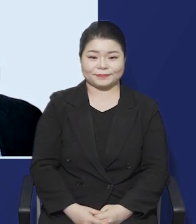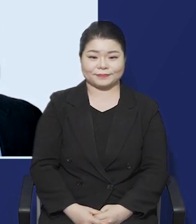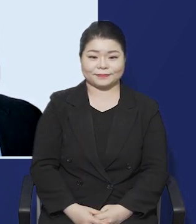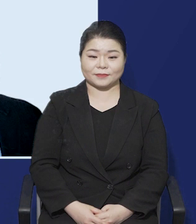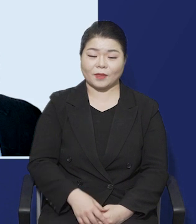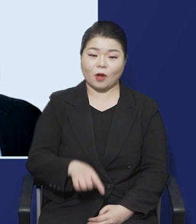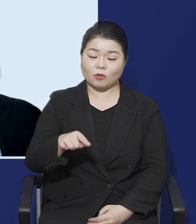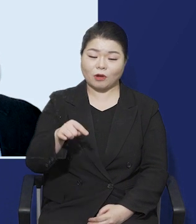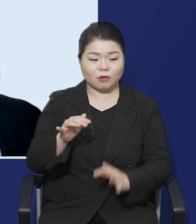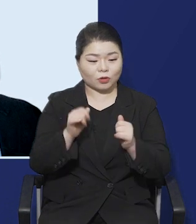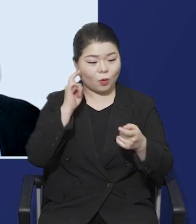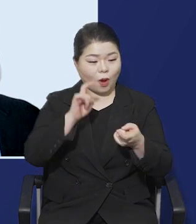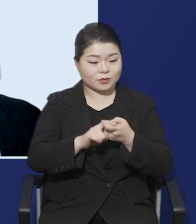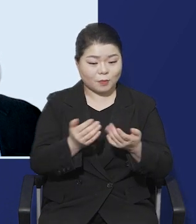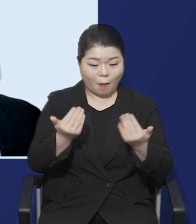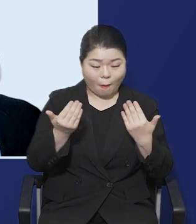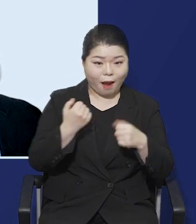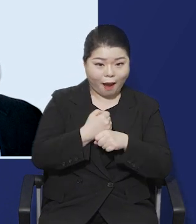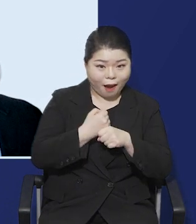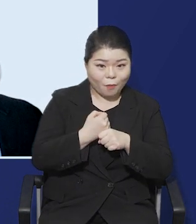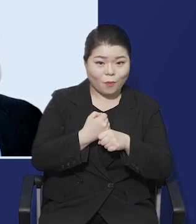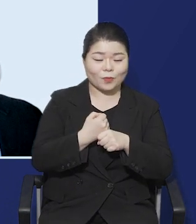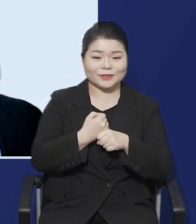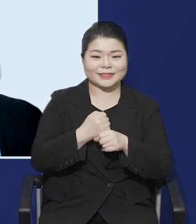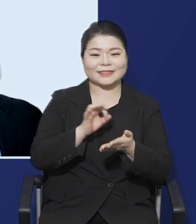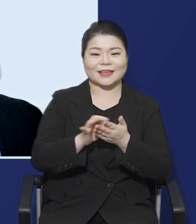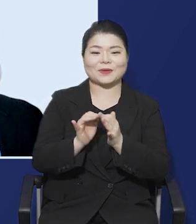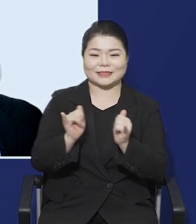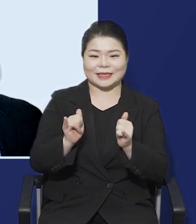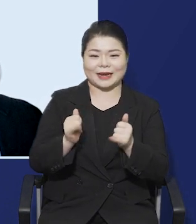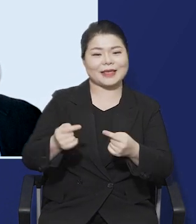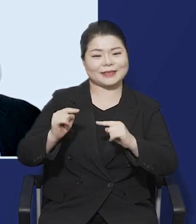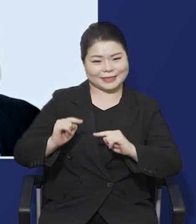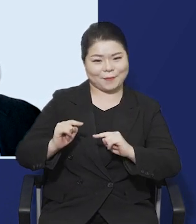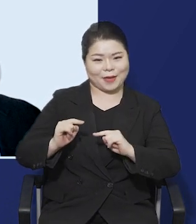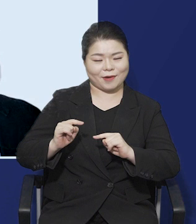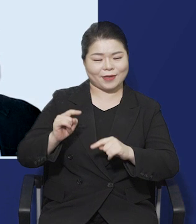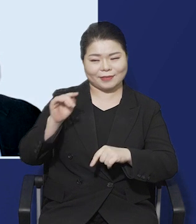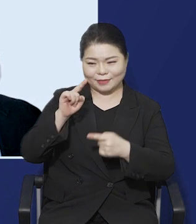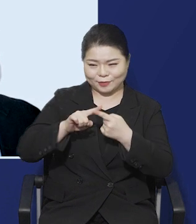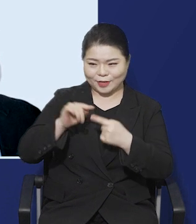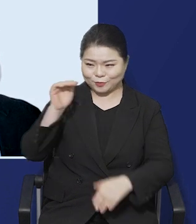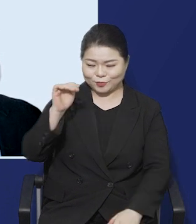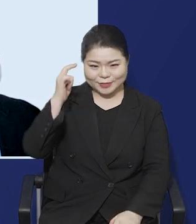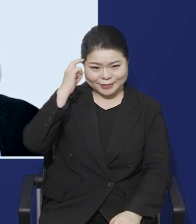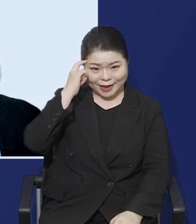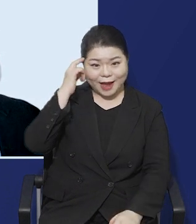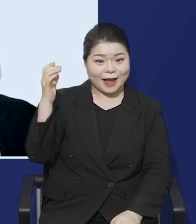높이고 모바일에 대한 친화성을 높이고 사용자의 참여 수준 등을 고려를 해서